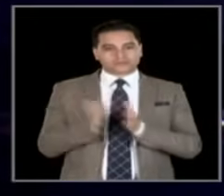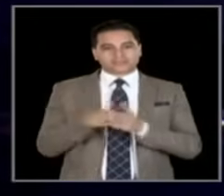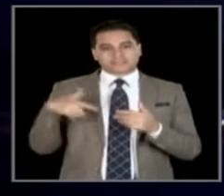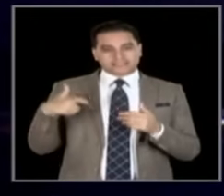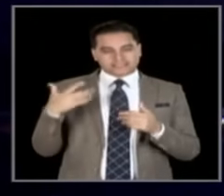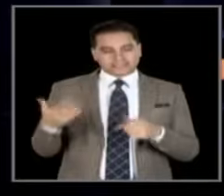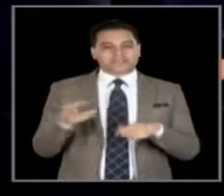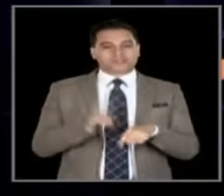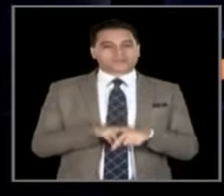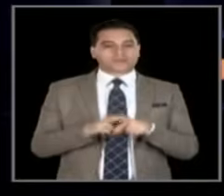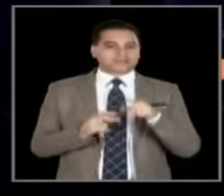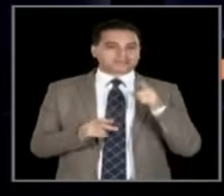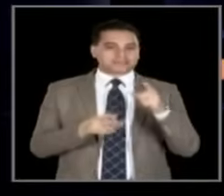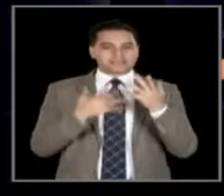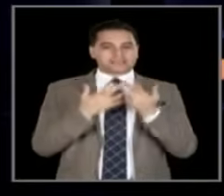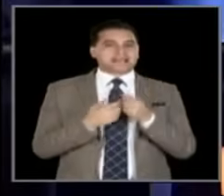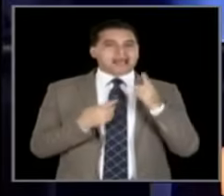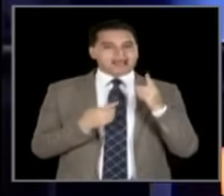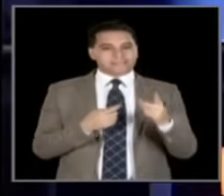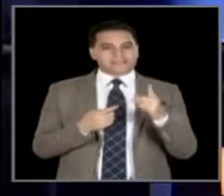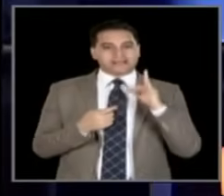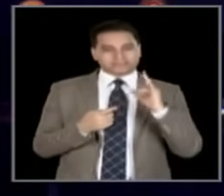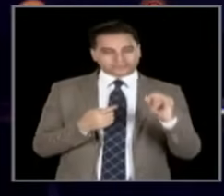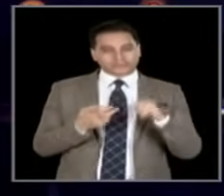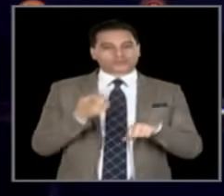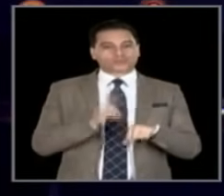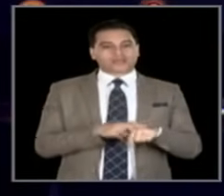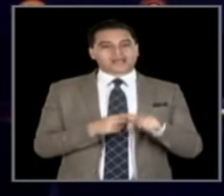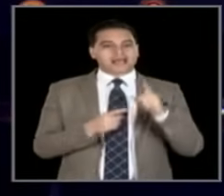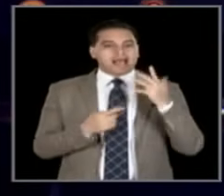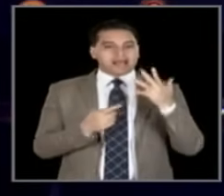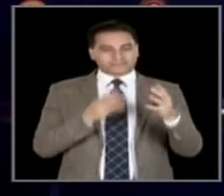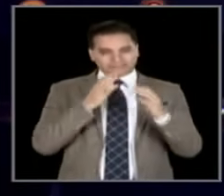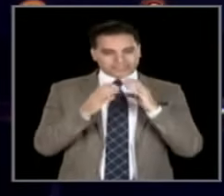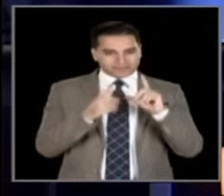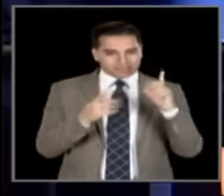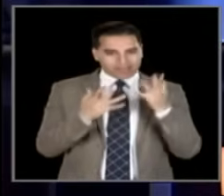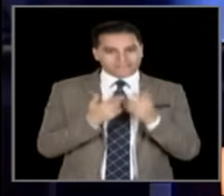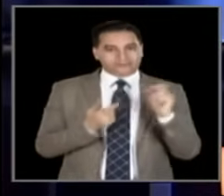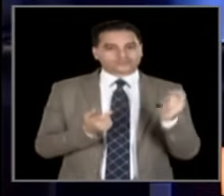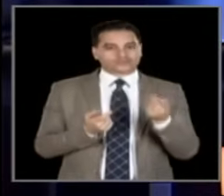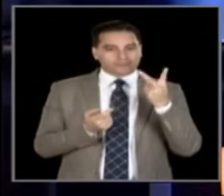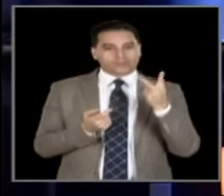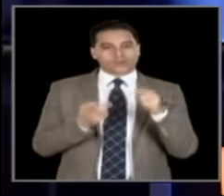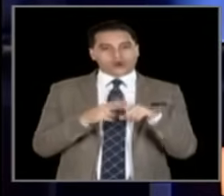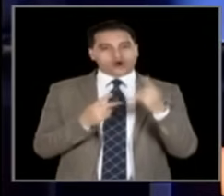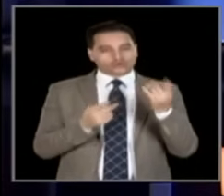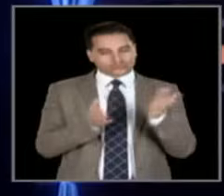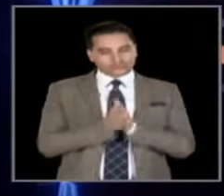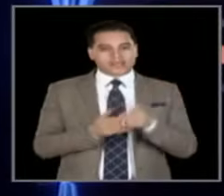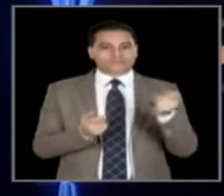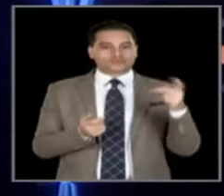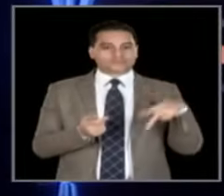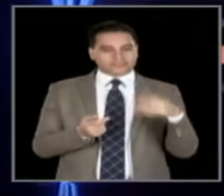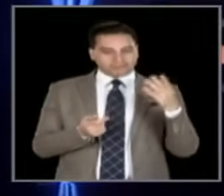كان 60 تمام اميره كنتوا كام كنا 50 50 وخمس اجابات صح 75 و1 نقط نقط ديه